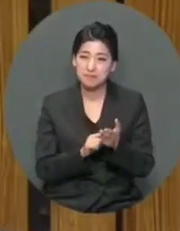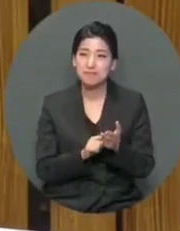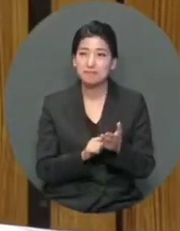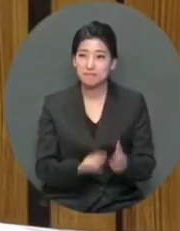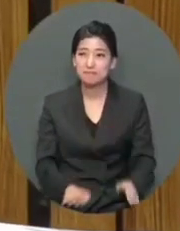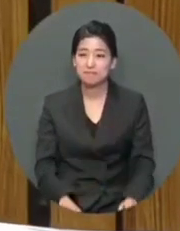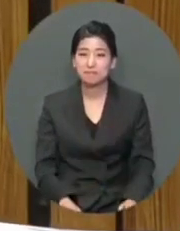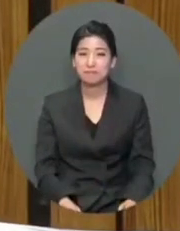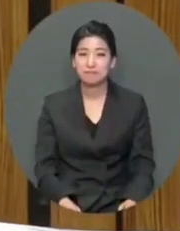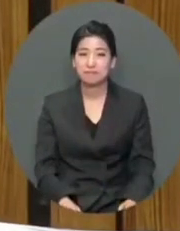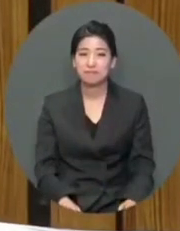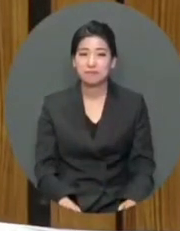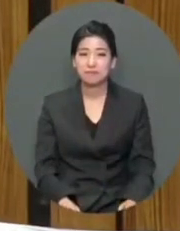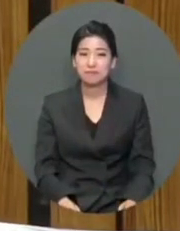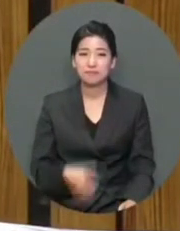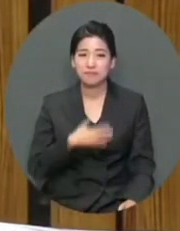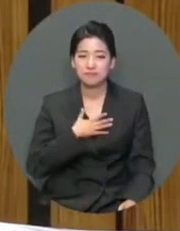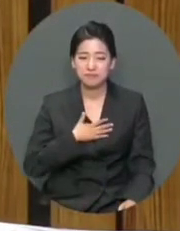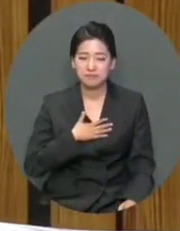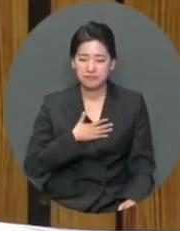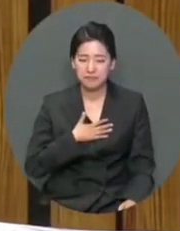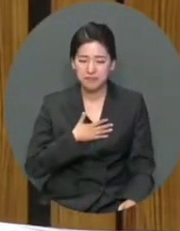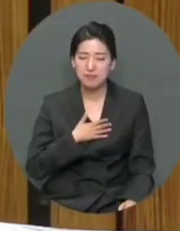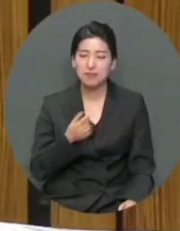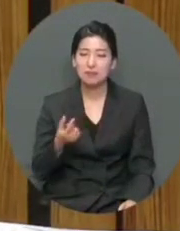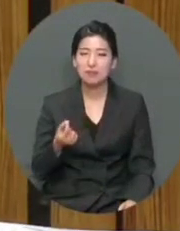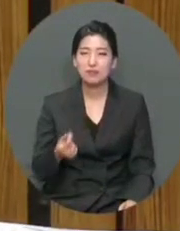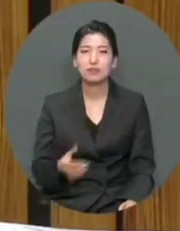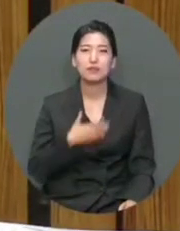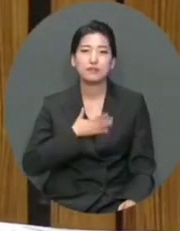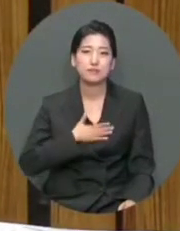좀 감정이 폭발치는 것 같은데,